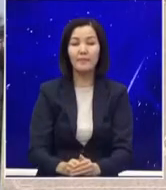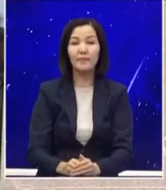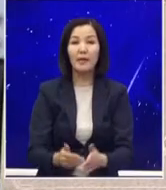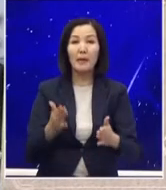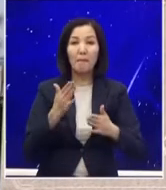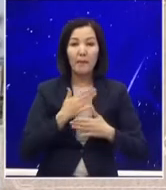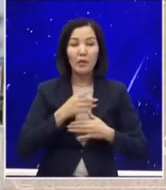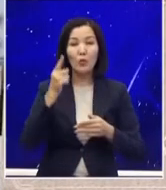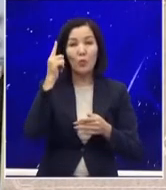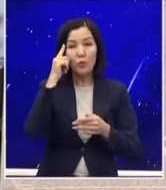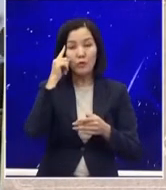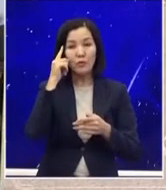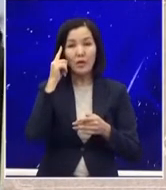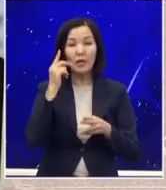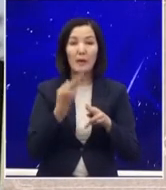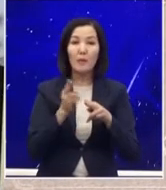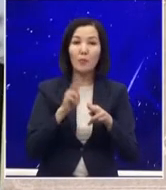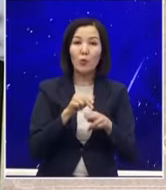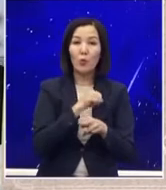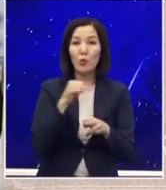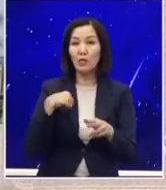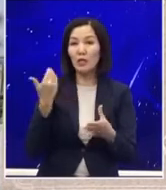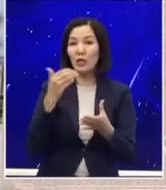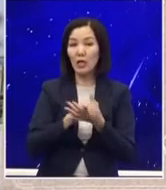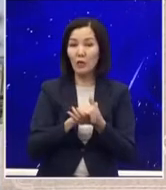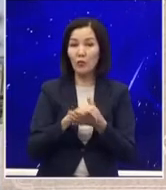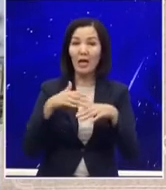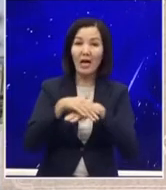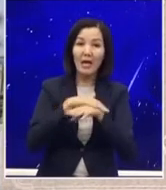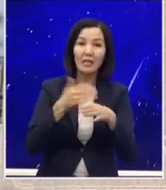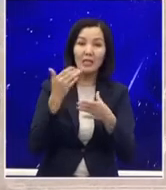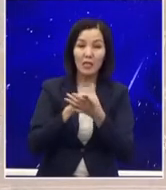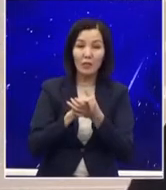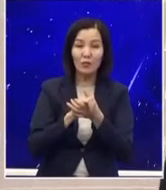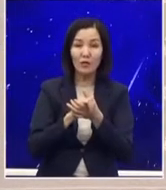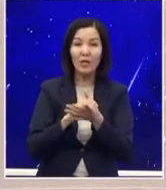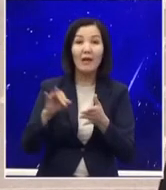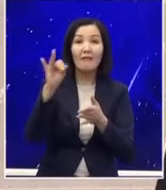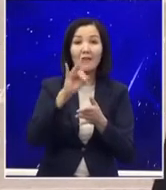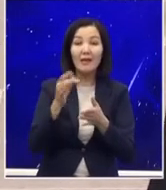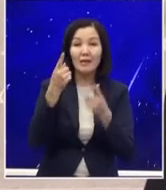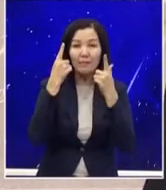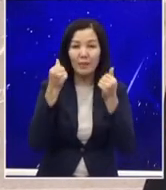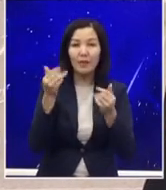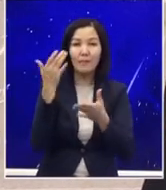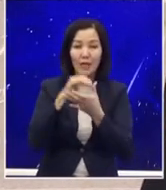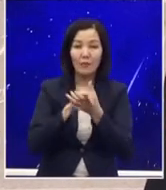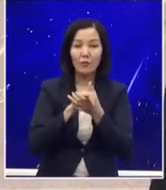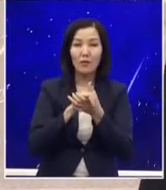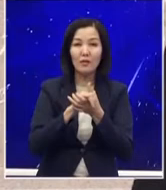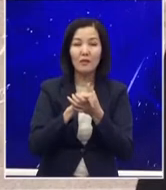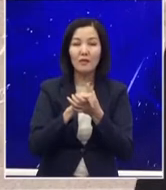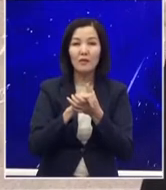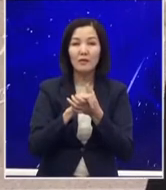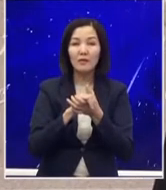ұғымымда бұл өзіңді танудың, елді танудың, жұртты танудың, тарихыңды танудың бірден